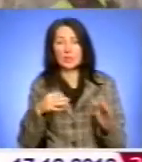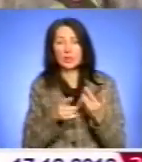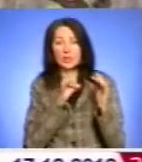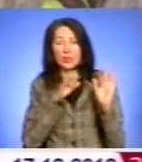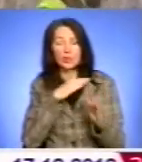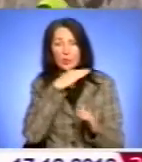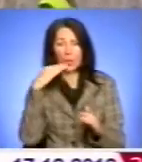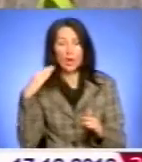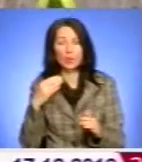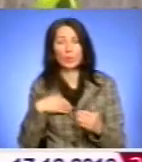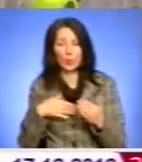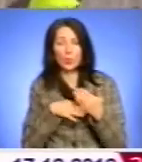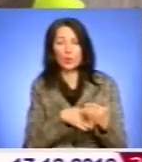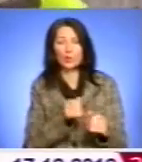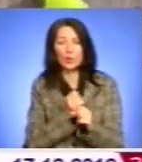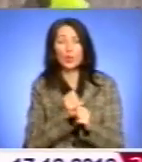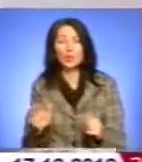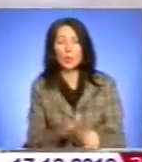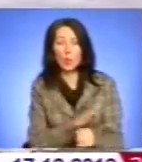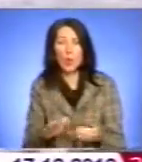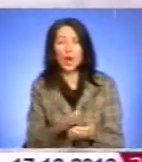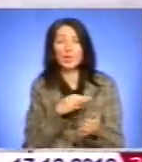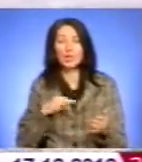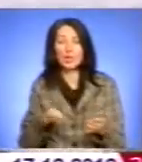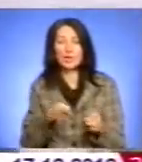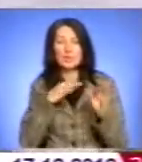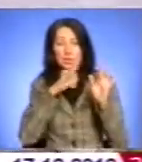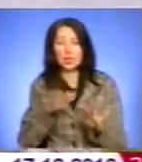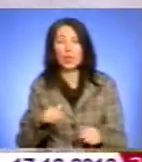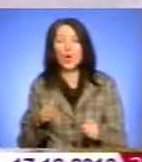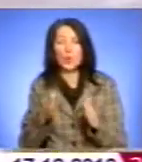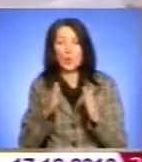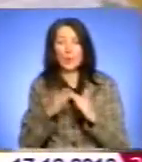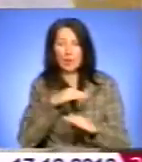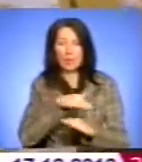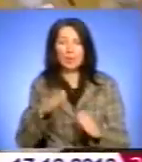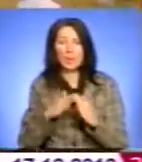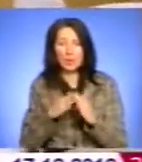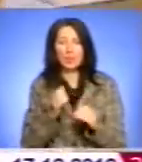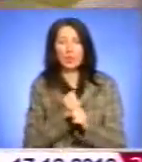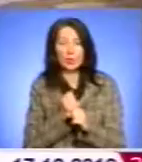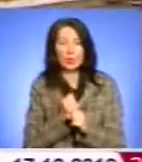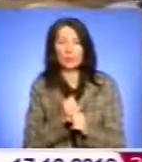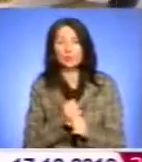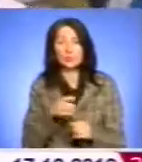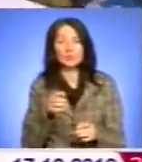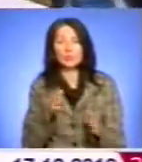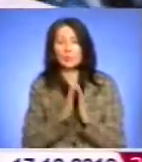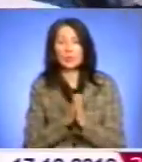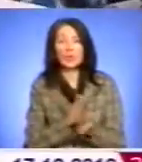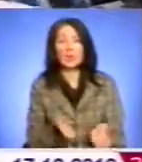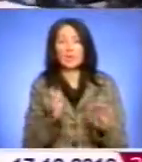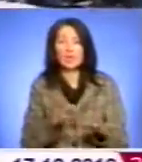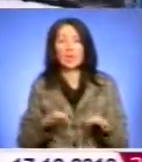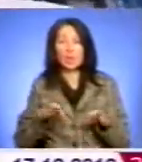Роботи з прибирання снігу у дворах міста тривають, працює техніка. Тому комунальники не радять залишати легкові машини в дворах та заїздах. У нас є